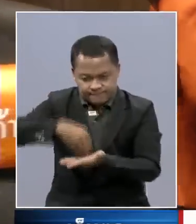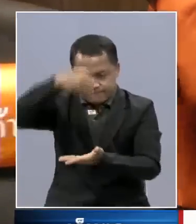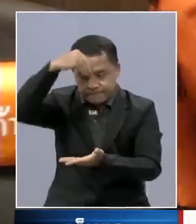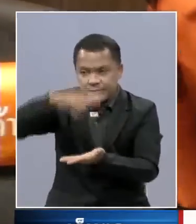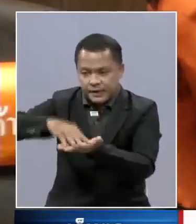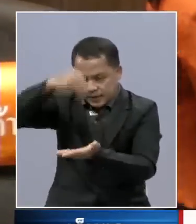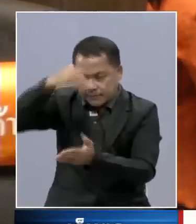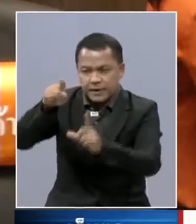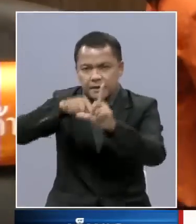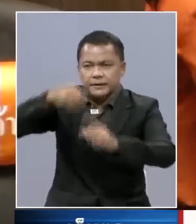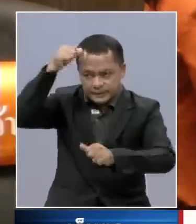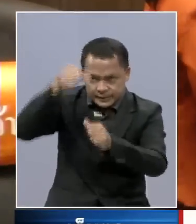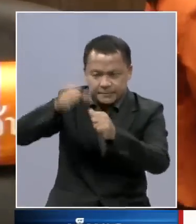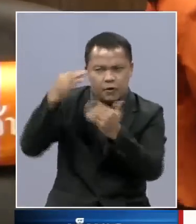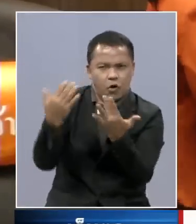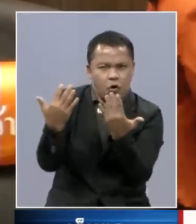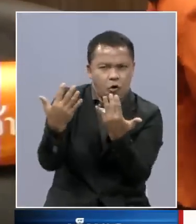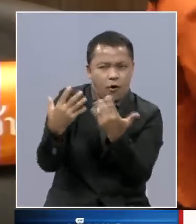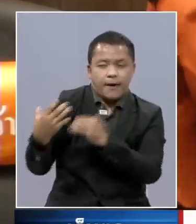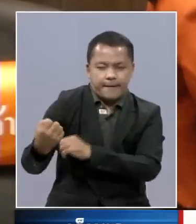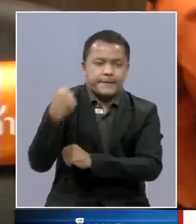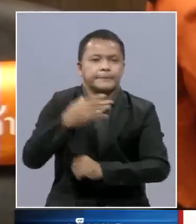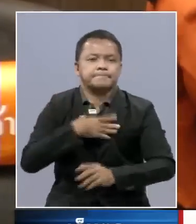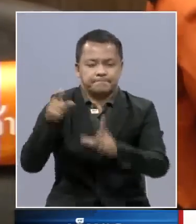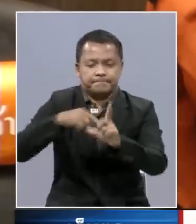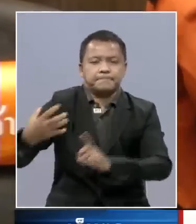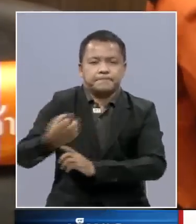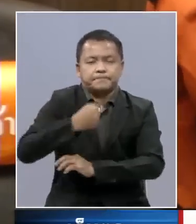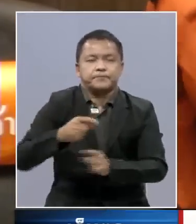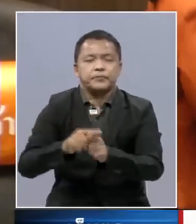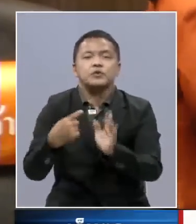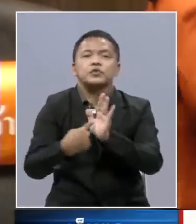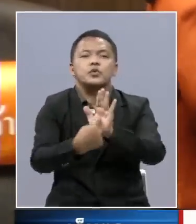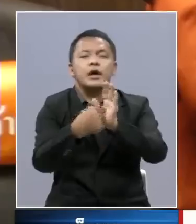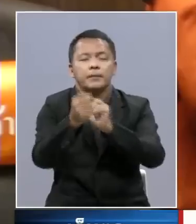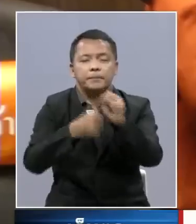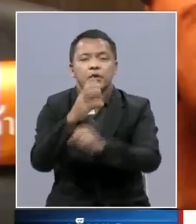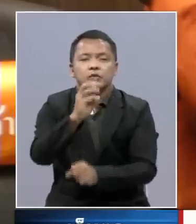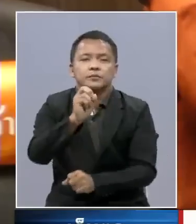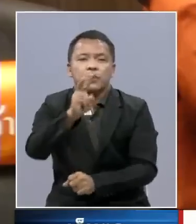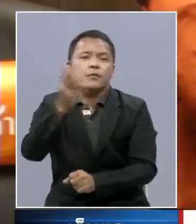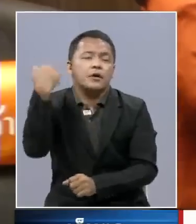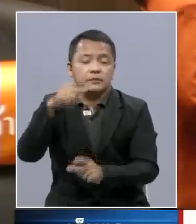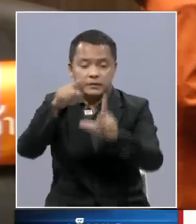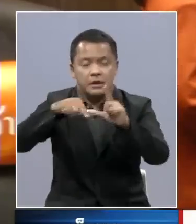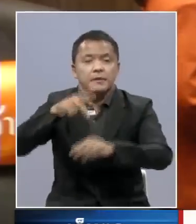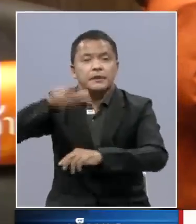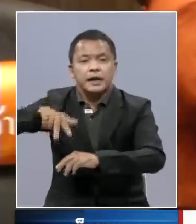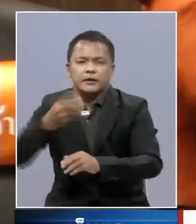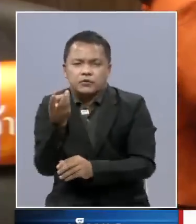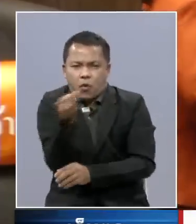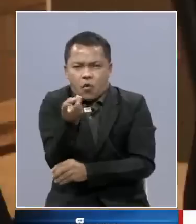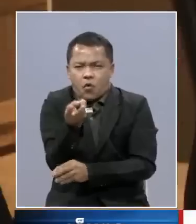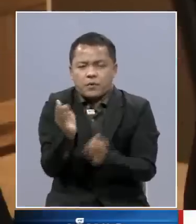ให้กับก้าวไกลรอคอยวันที่จะมีอำนาจอยู่ในมือนะ ใช่ครับแล้วก็คือยกตัวอย่างอย่างปี62อ่ะครับตอนนั้นเนี่ยก้าวไกลเพื่อไทยเป็นเสียงข้างน้อย